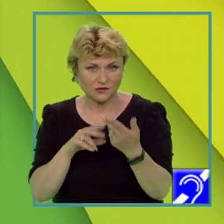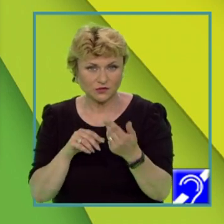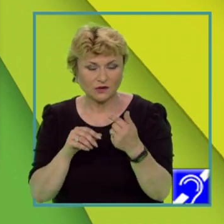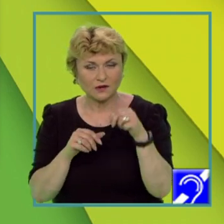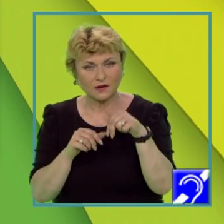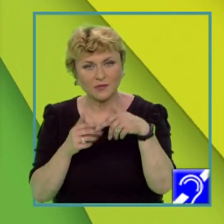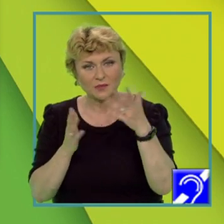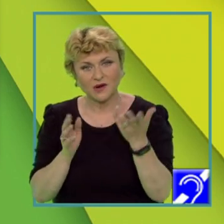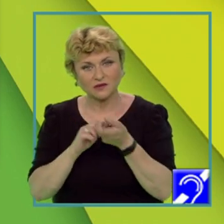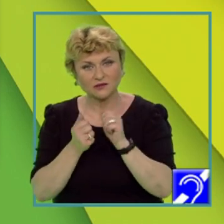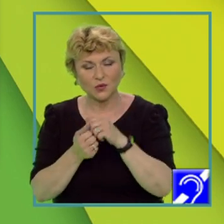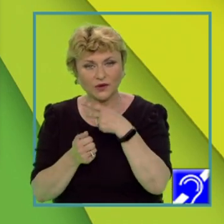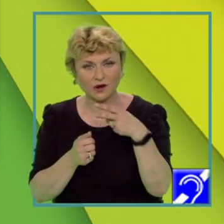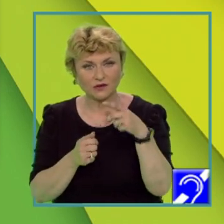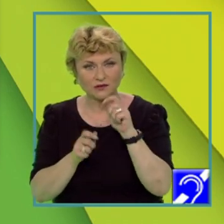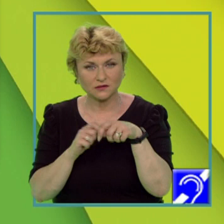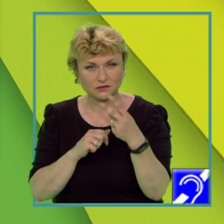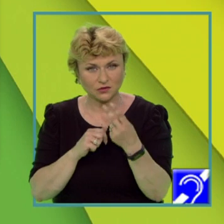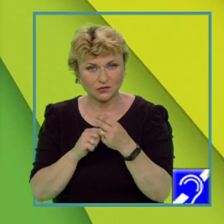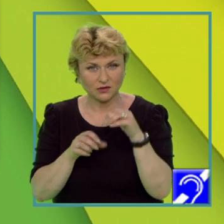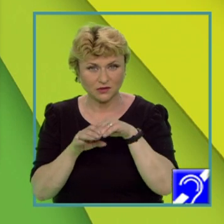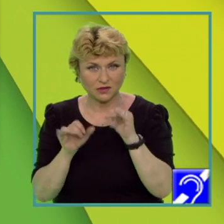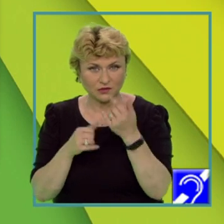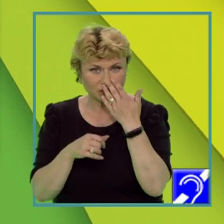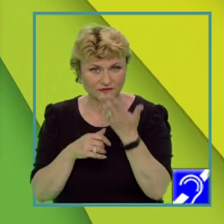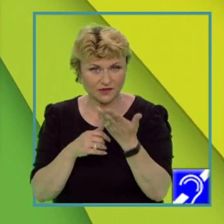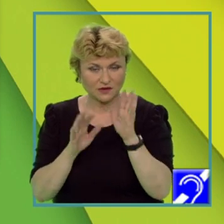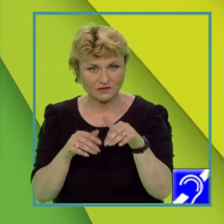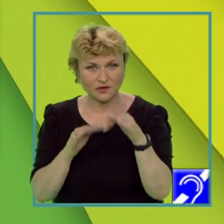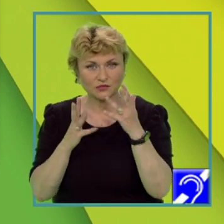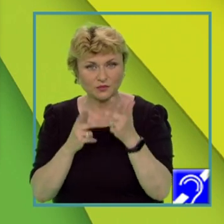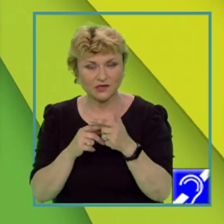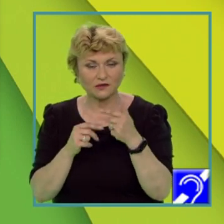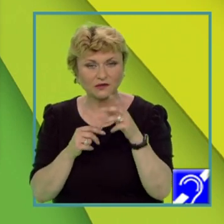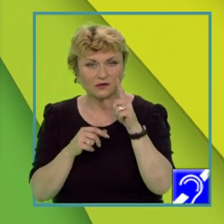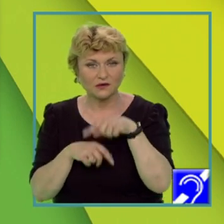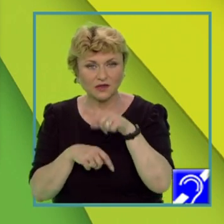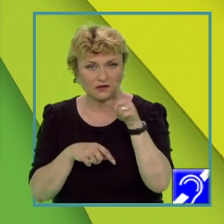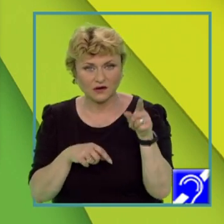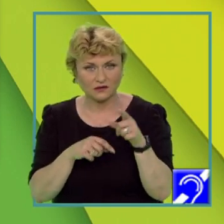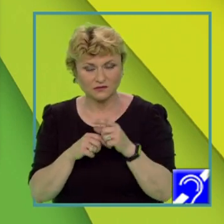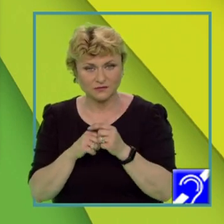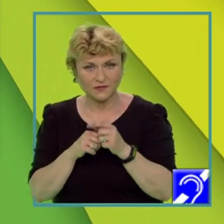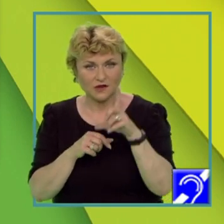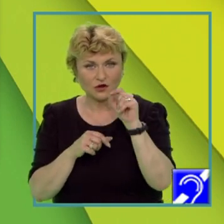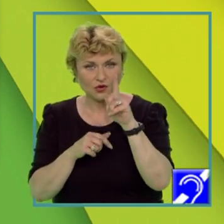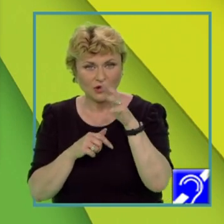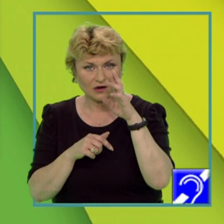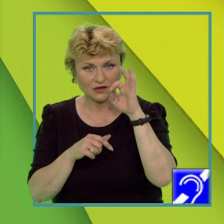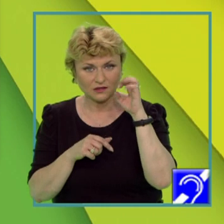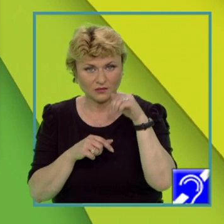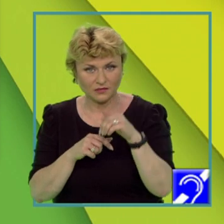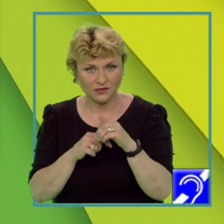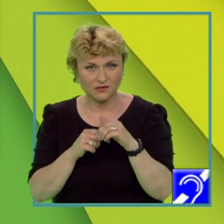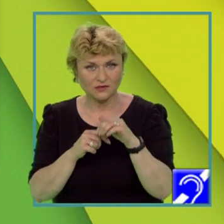mai mare sau egal decât 2 în cazul de față avem numerele radical de ordin 3 din 4 logaritm în bază 3 din nou